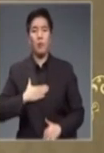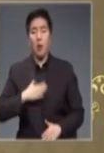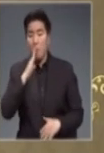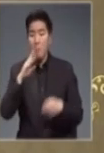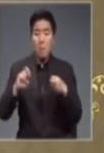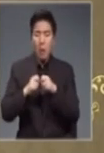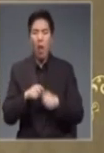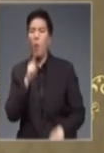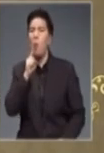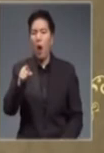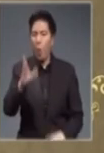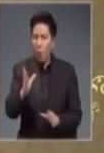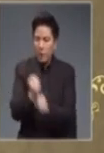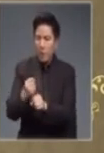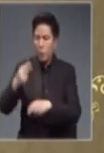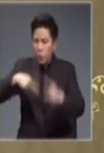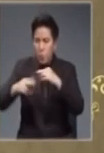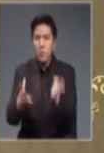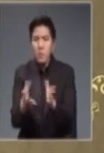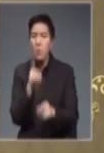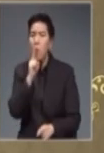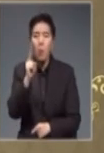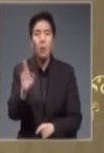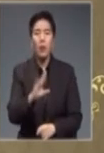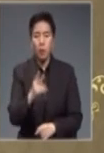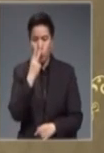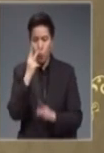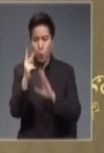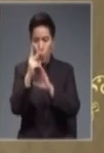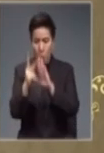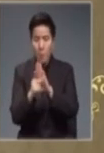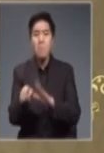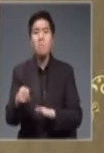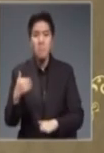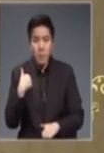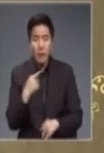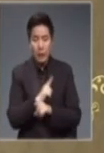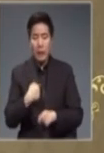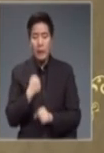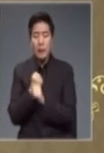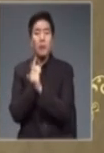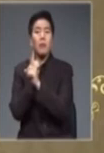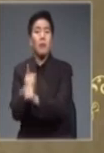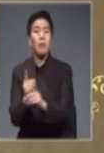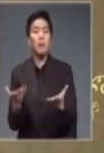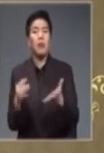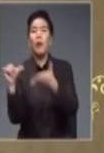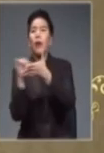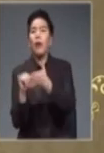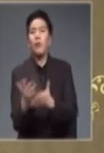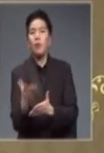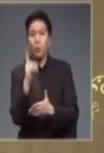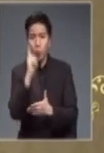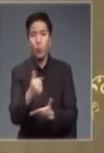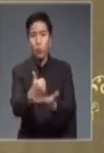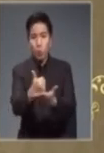ใหญ่ศูนย์วัฒนธรรมแห่งประเทศไทยในวันพฤหัสบดีที่25พฤษภาคมนี้ตั้งแต่เวลา18ในการเป็นต้นไปนับเป็นครั้ง